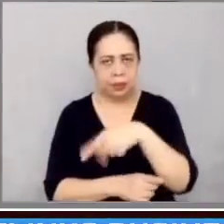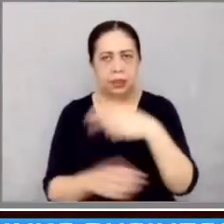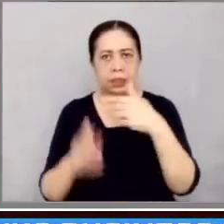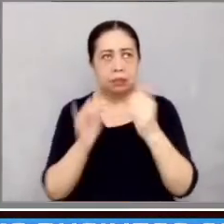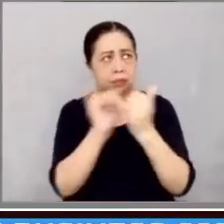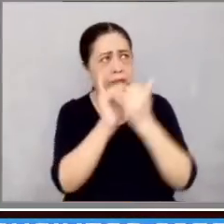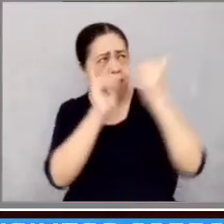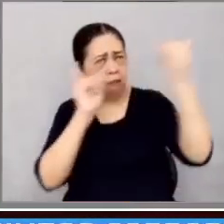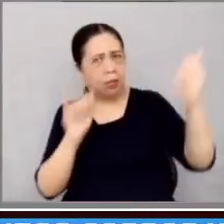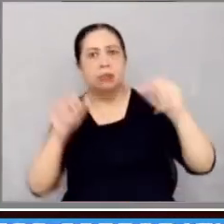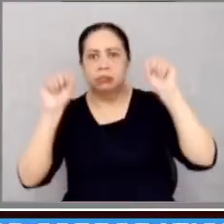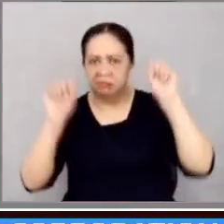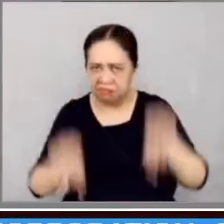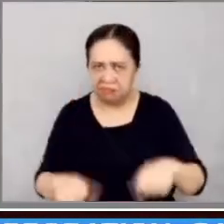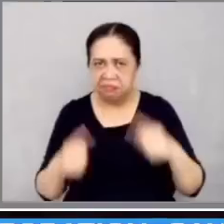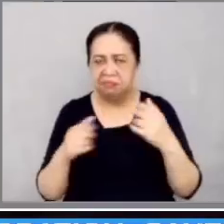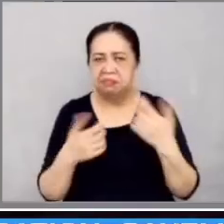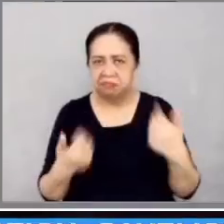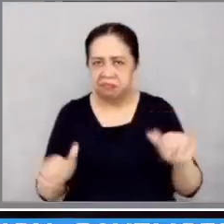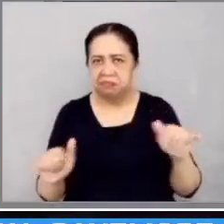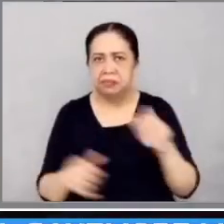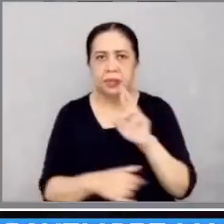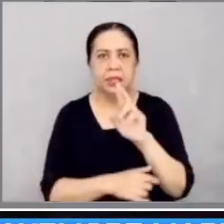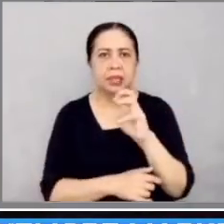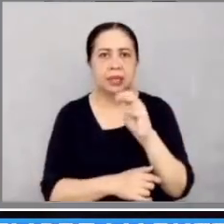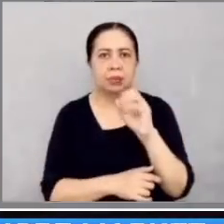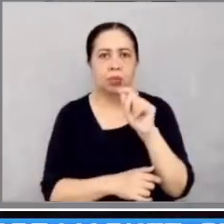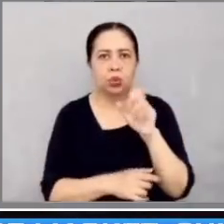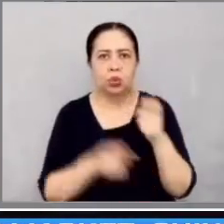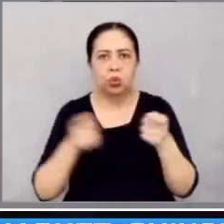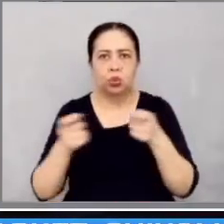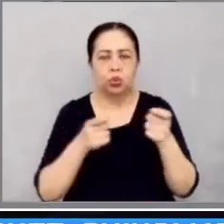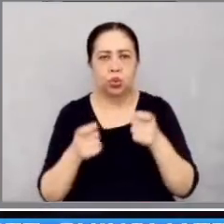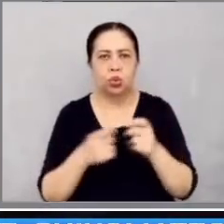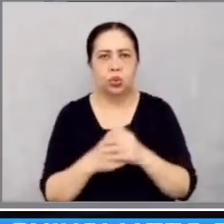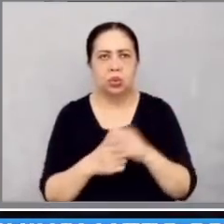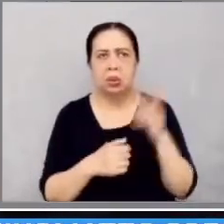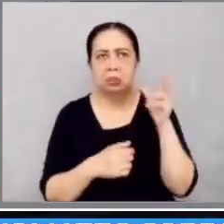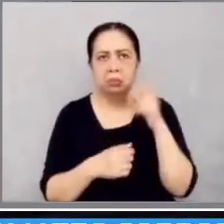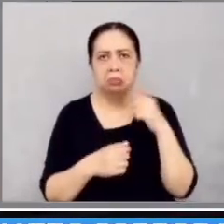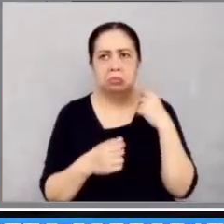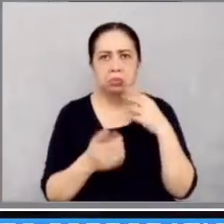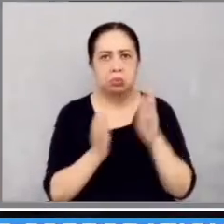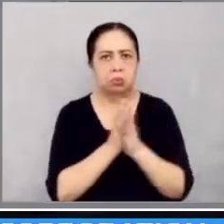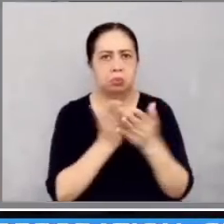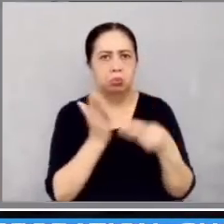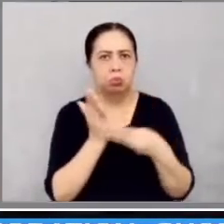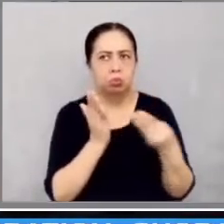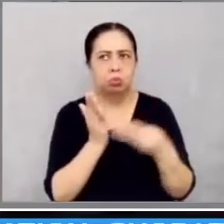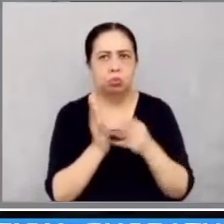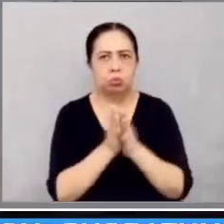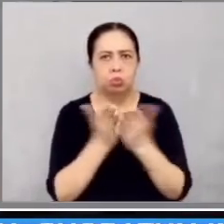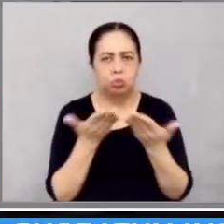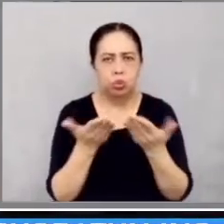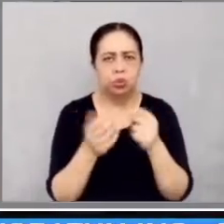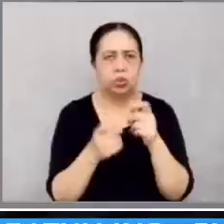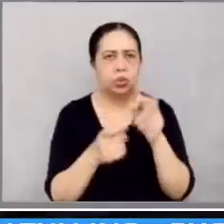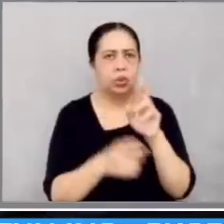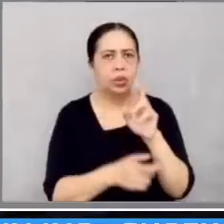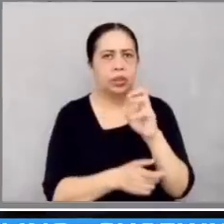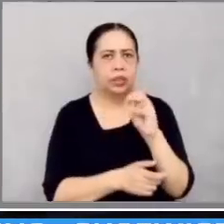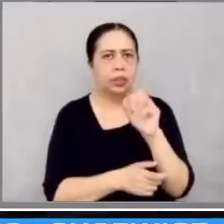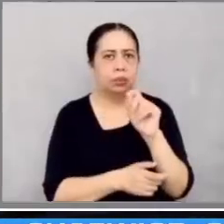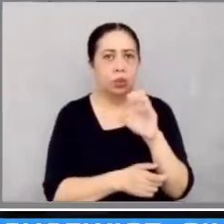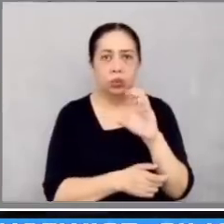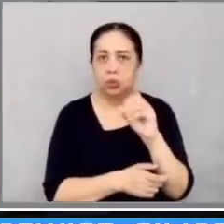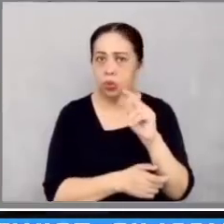malayuan o remote control. I've read a lot of manuals, books about that, yung remote control na kayang gawin ng isang